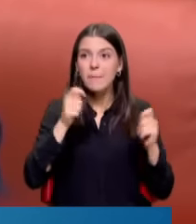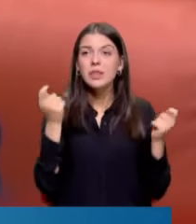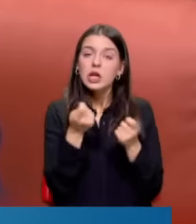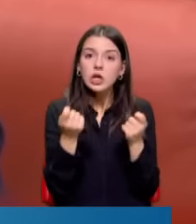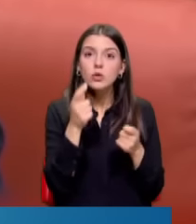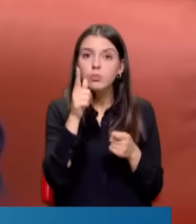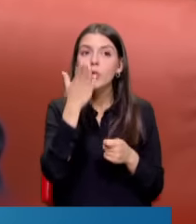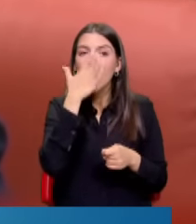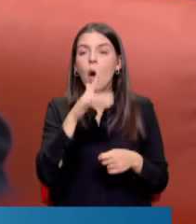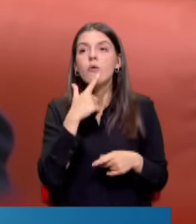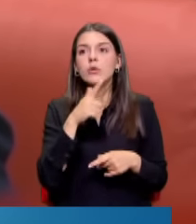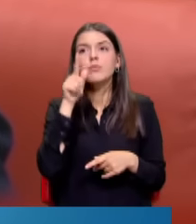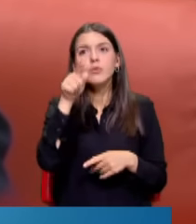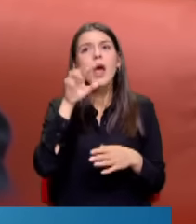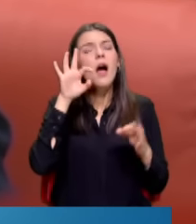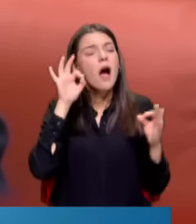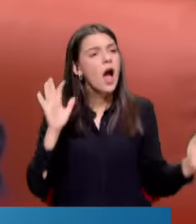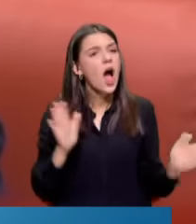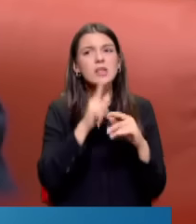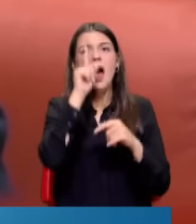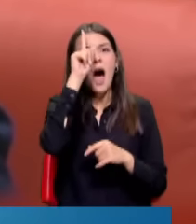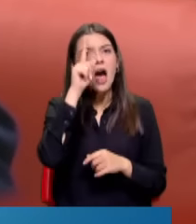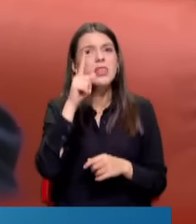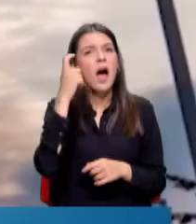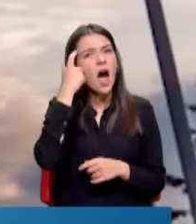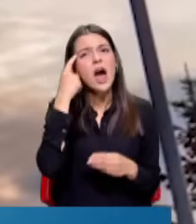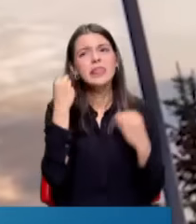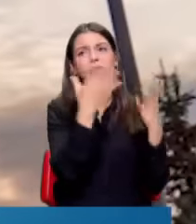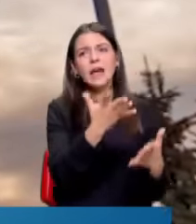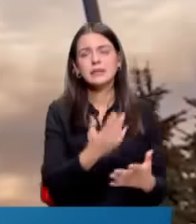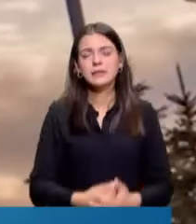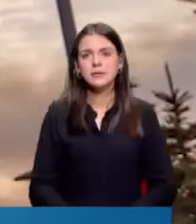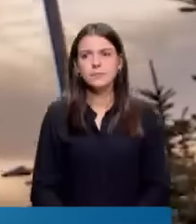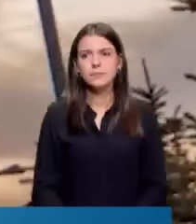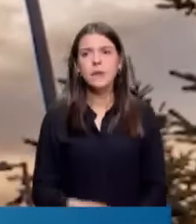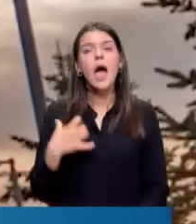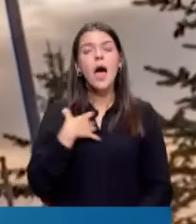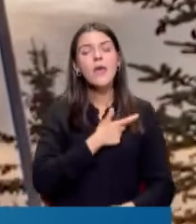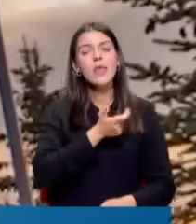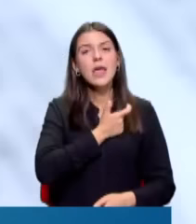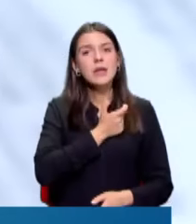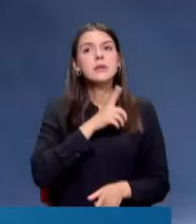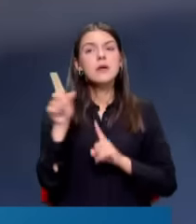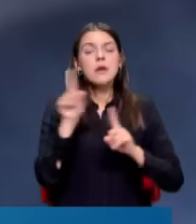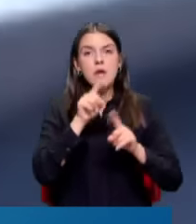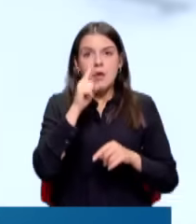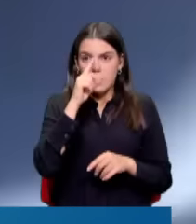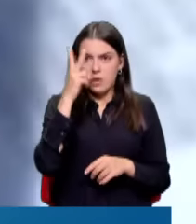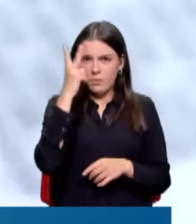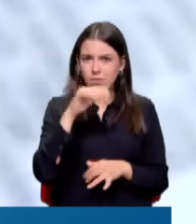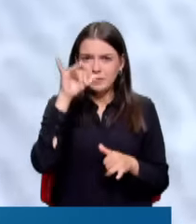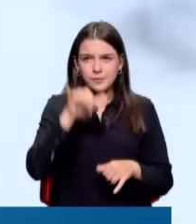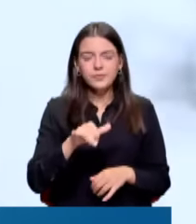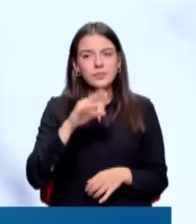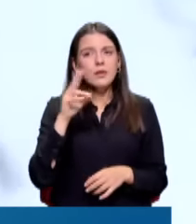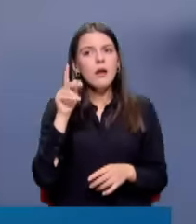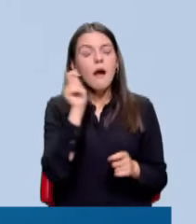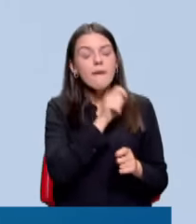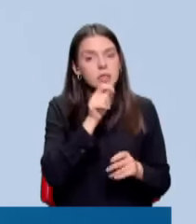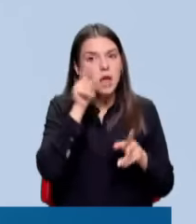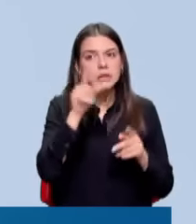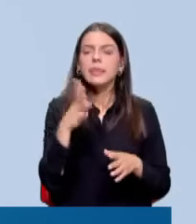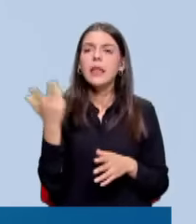Bunu bile çarpıtmaya kalkışıyorsunuz. Allah ıslah etsin diyorum. Anayasa Mahkemesi'nin iki kez hak ihlali kararını ne yerel mahkeme uyguladı ne